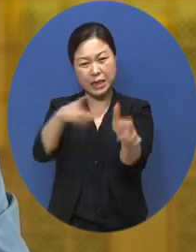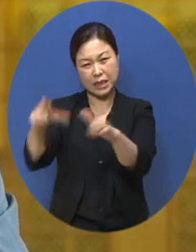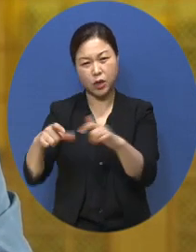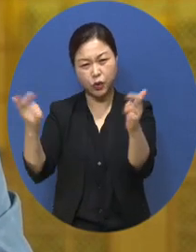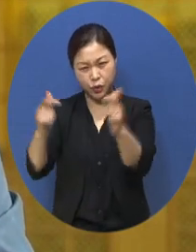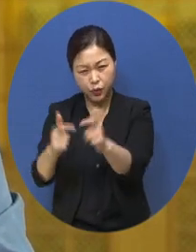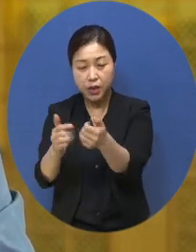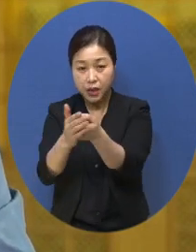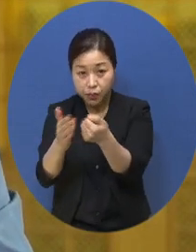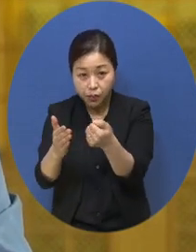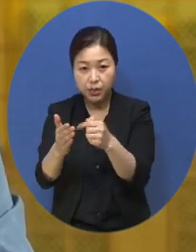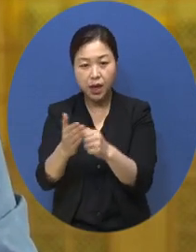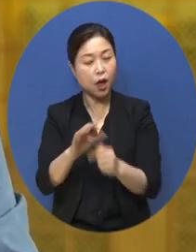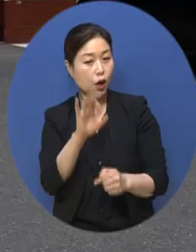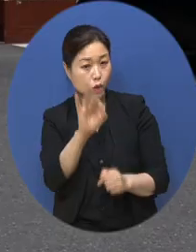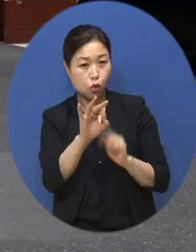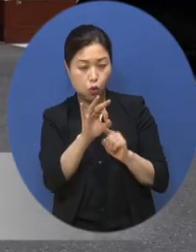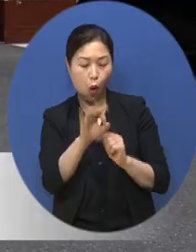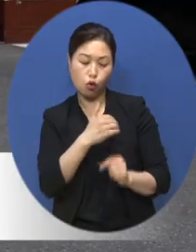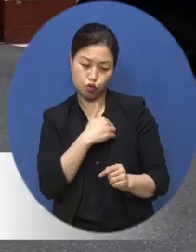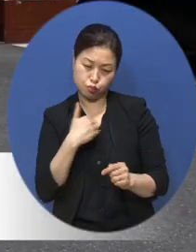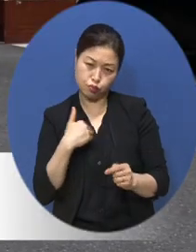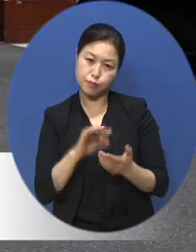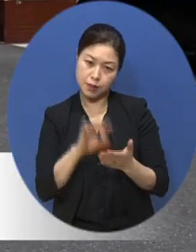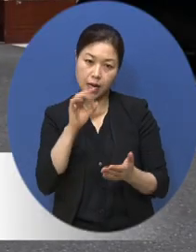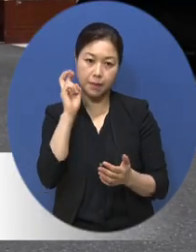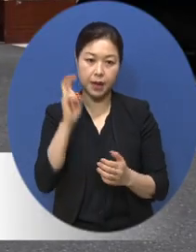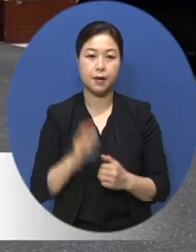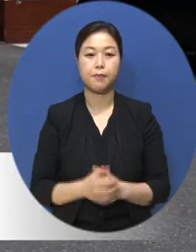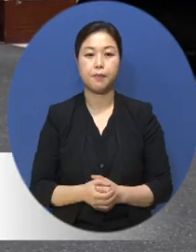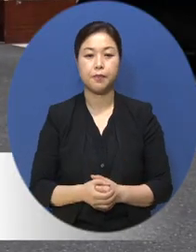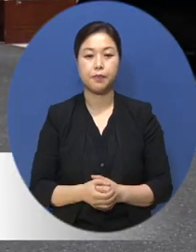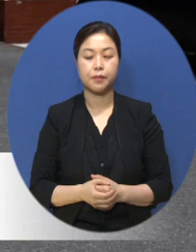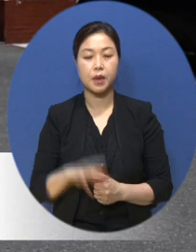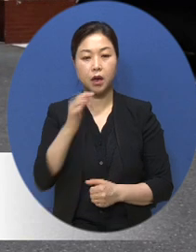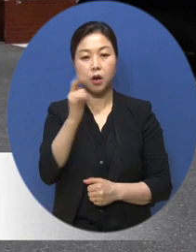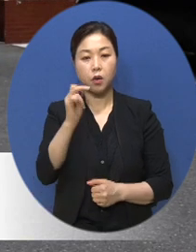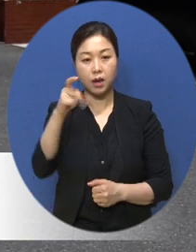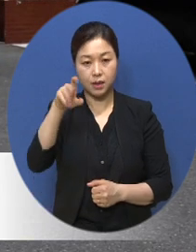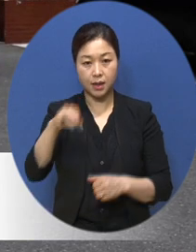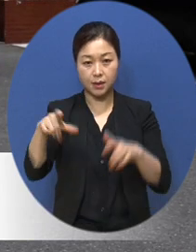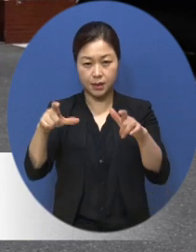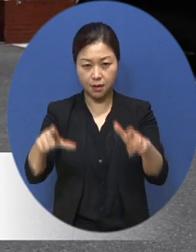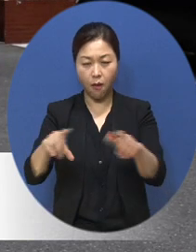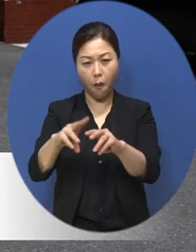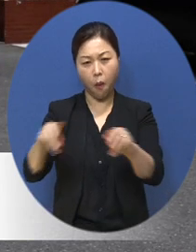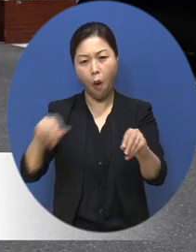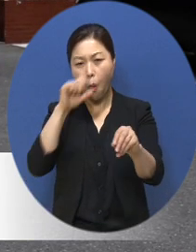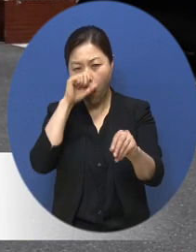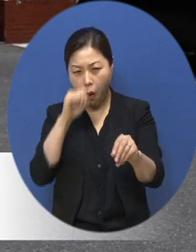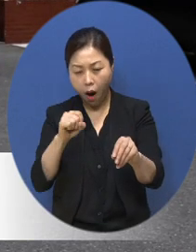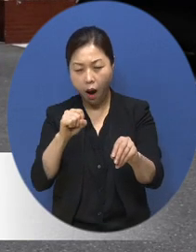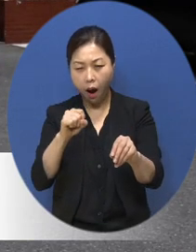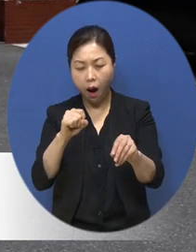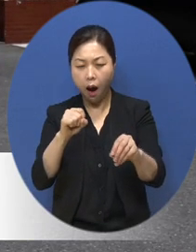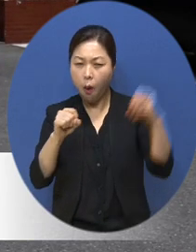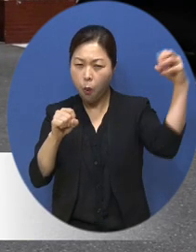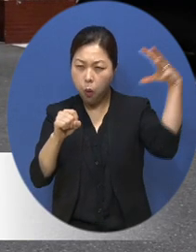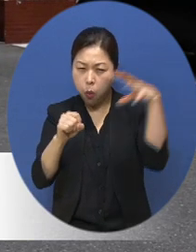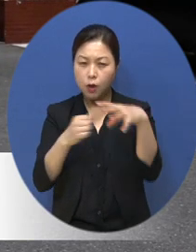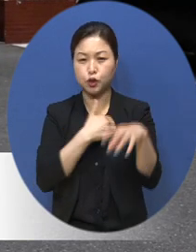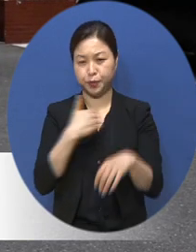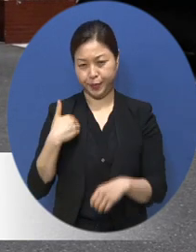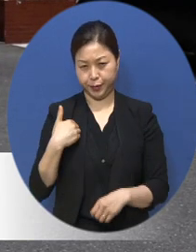가격 전망도 밝습니다. 우리 광양 지역은 토질이 좋고 일조량이